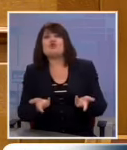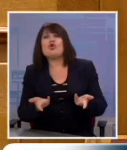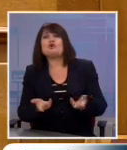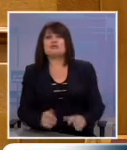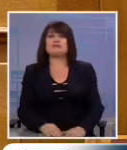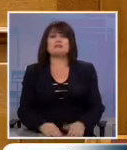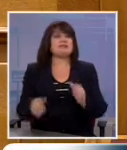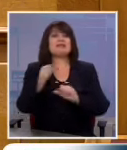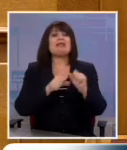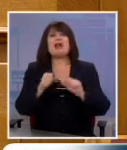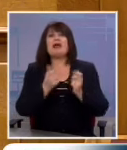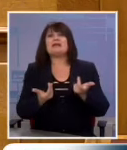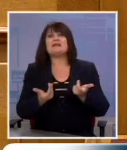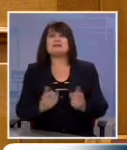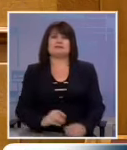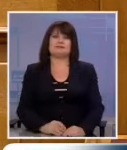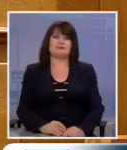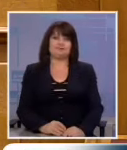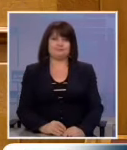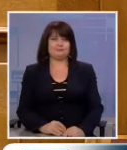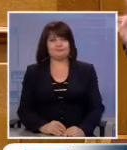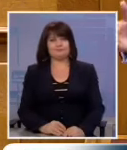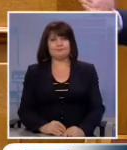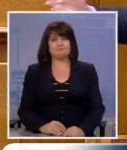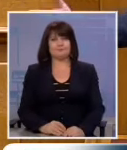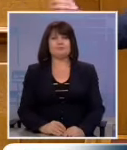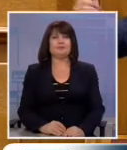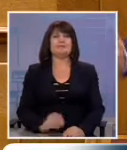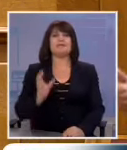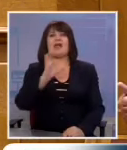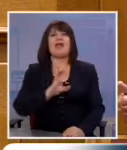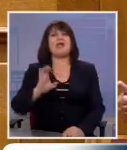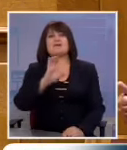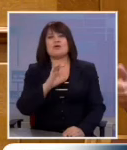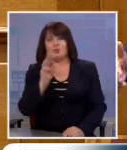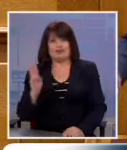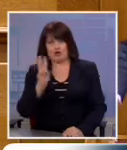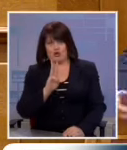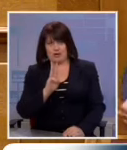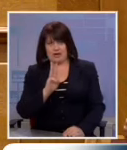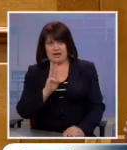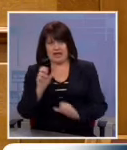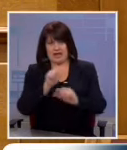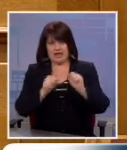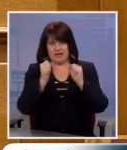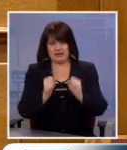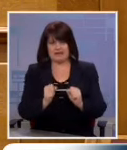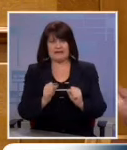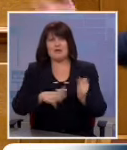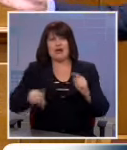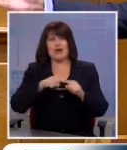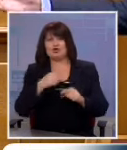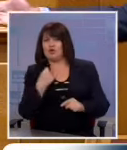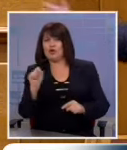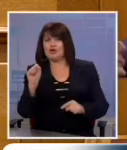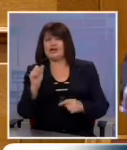Αλλάζει μήπως η θέση των ευρωπαϊκών θεσμών επειδή υπάρχει ένα όχι?